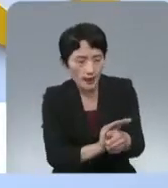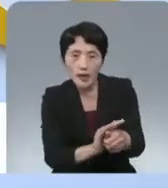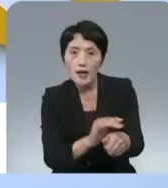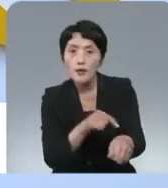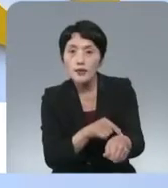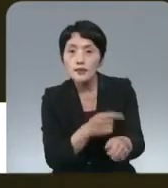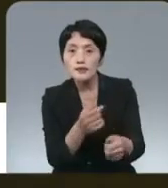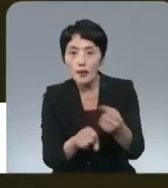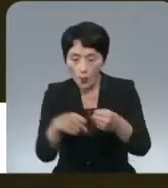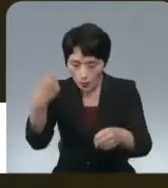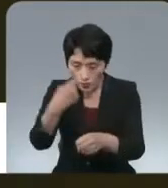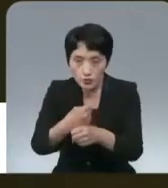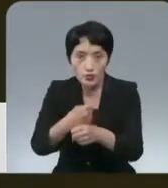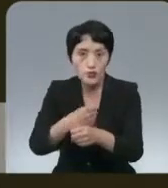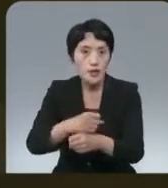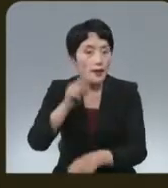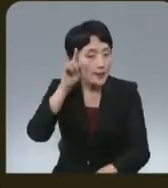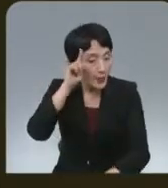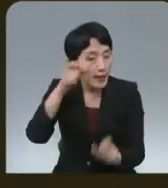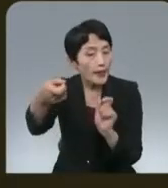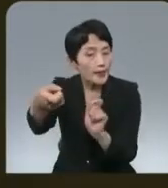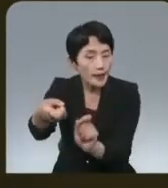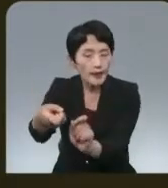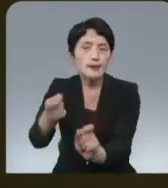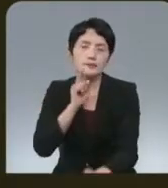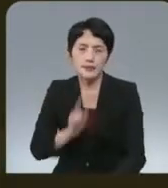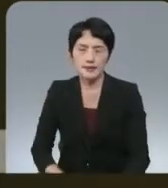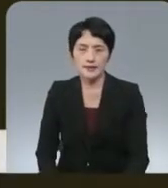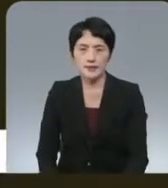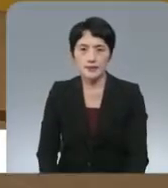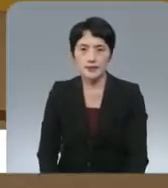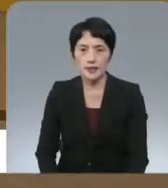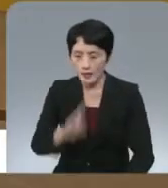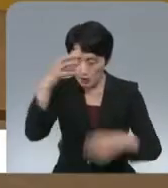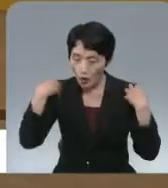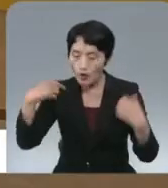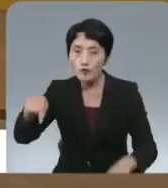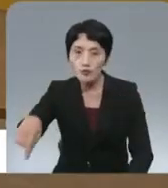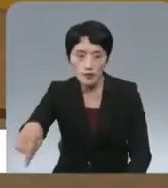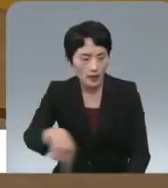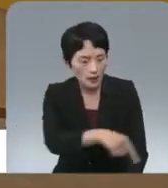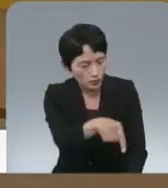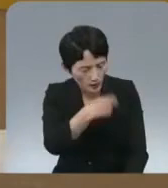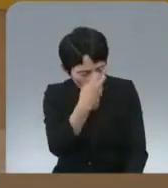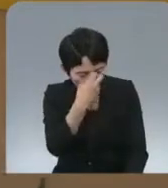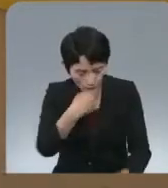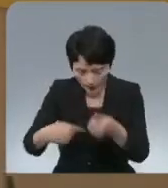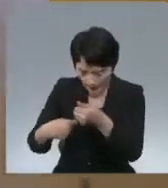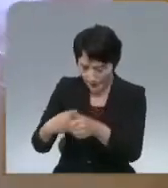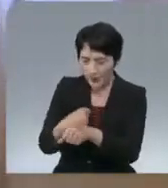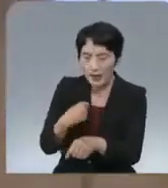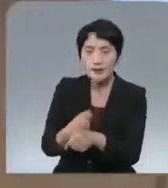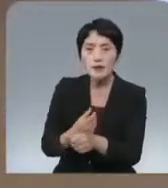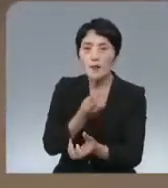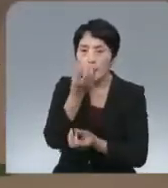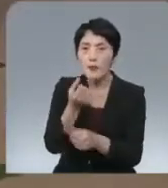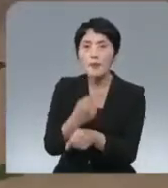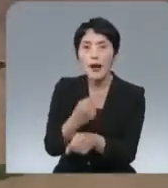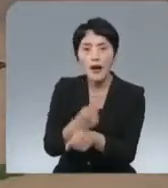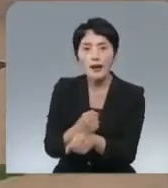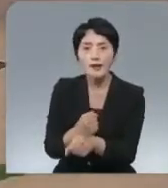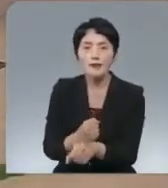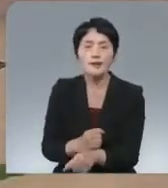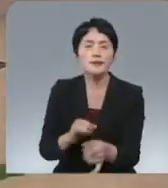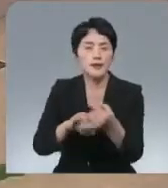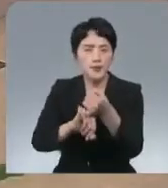вызвал массовое отключение серверов в этой связи прекратили работу мессенджер какао ток